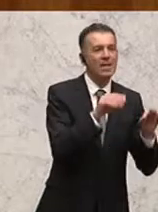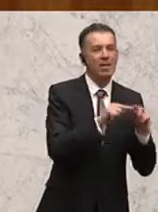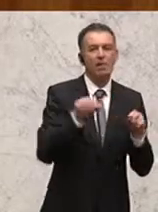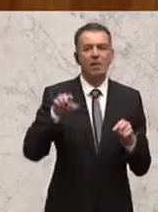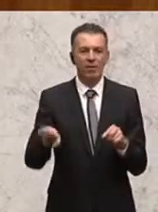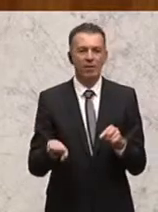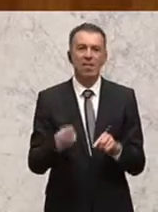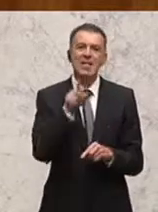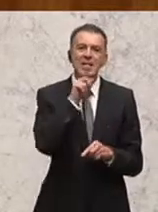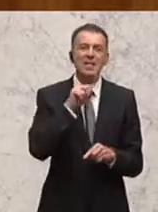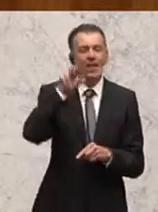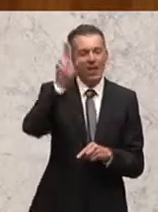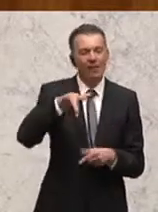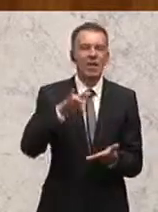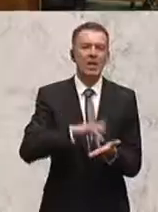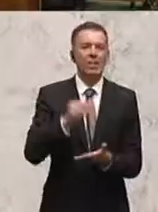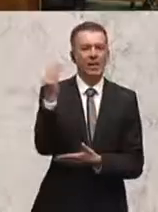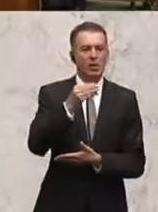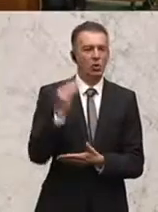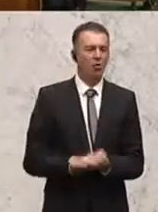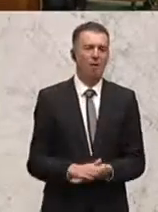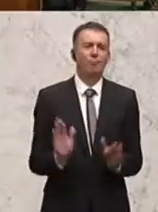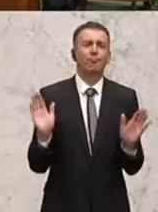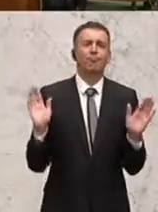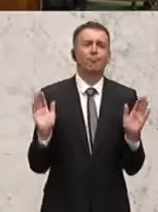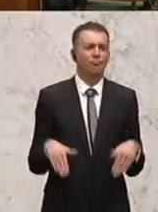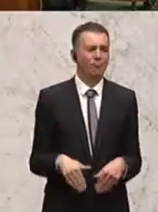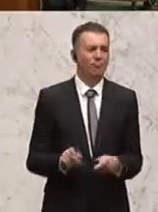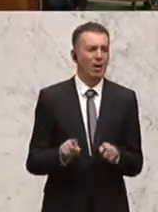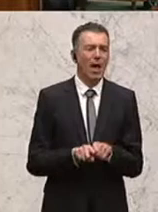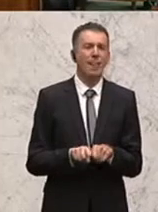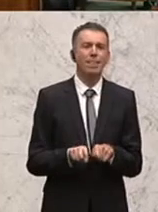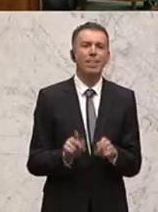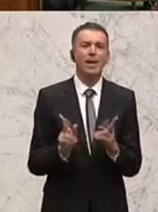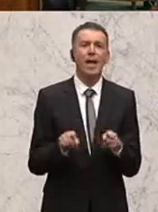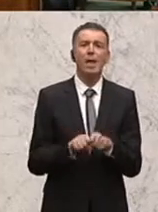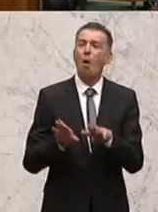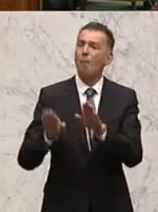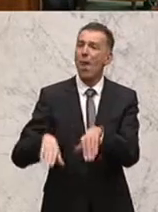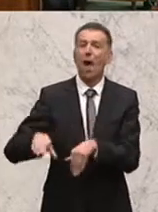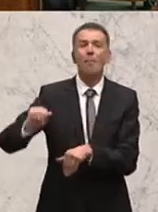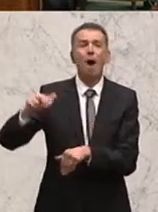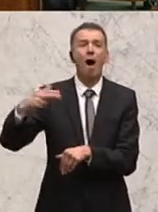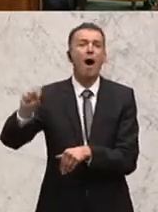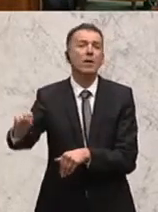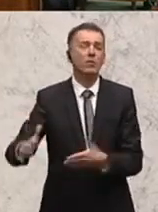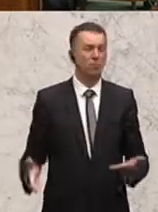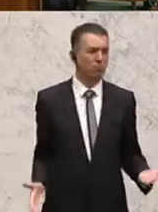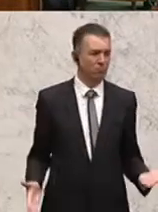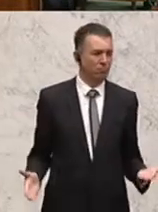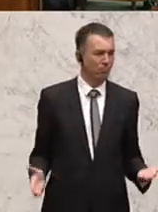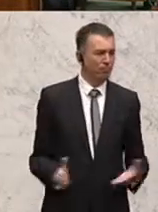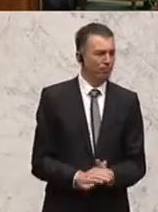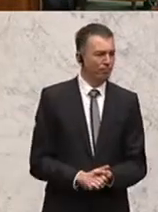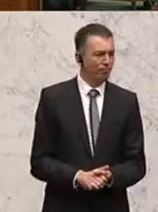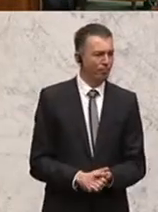im Stil der Wiener Mittelschule und von mir aus auch unter Beibehaltung der AHS. Meine Damen und